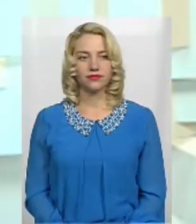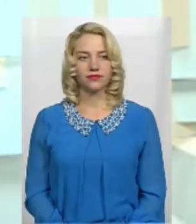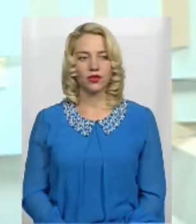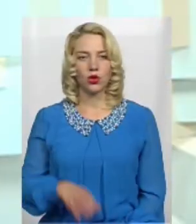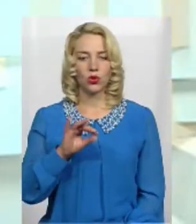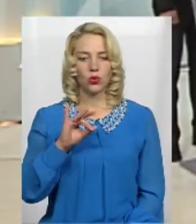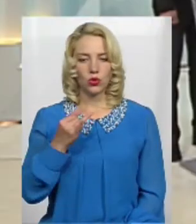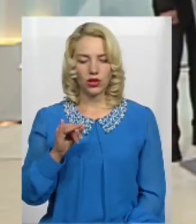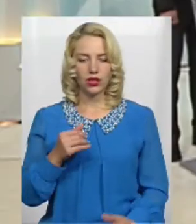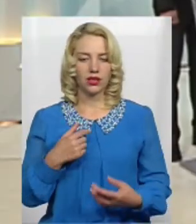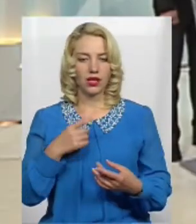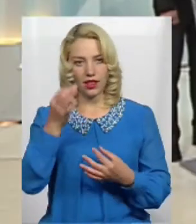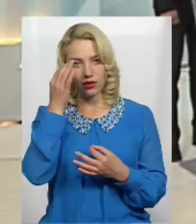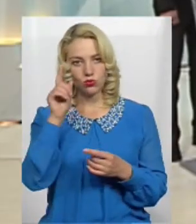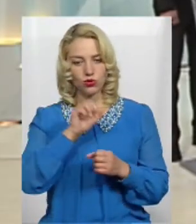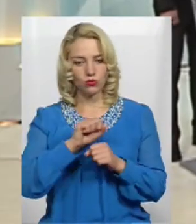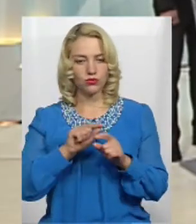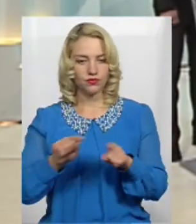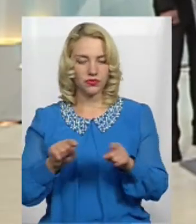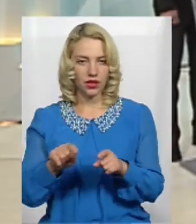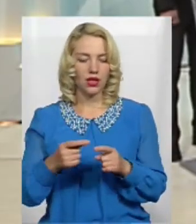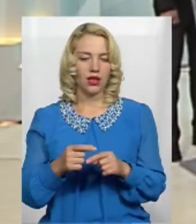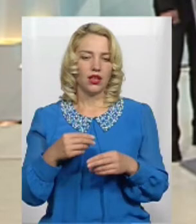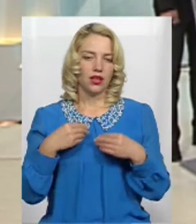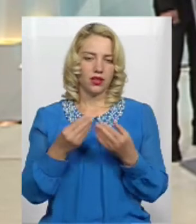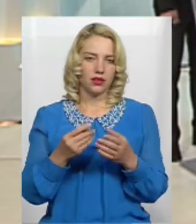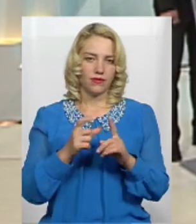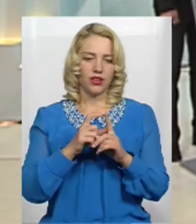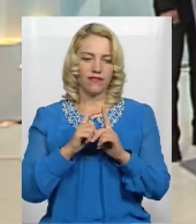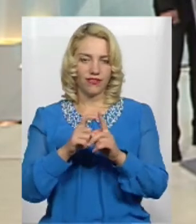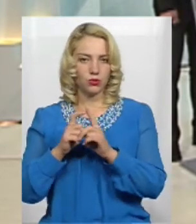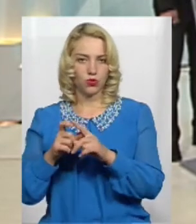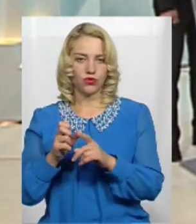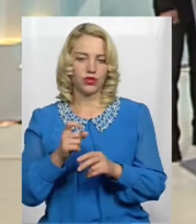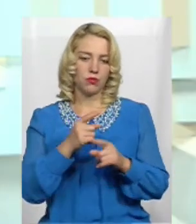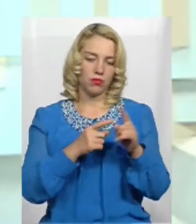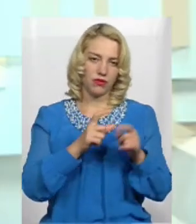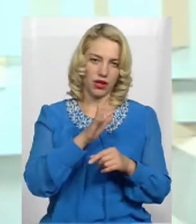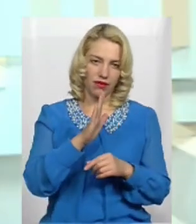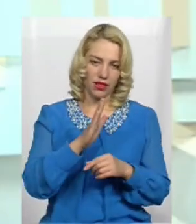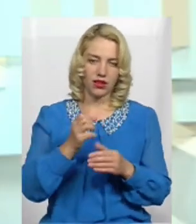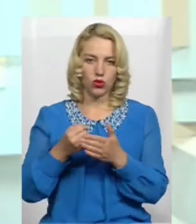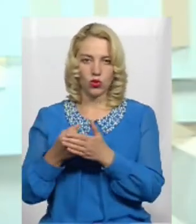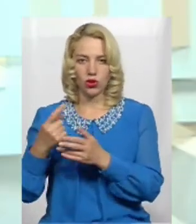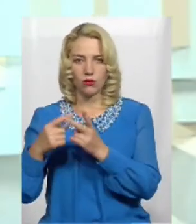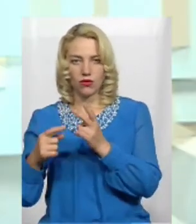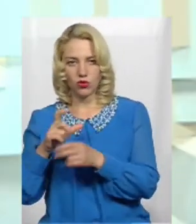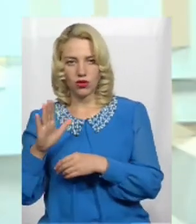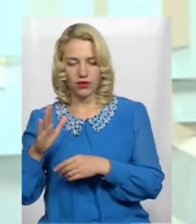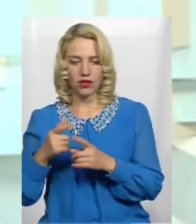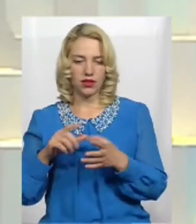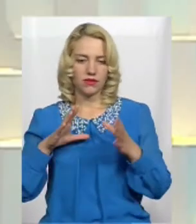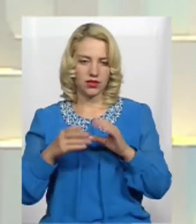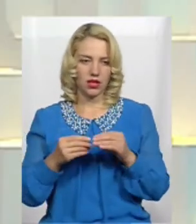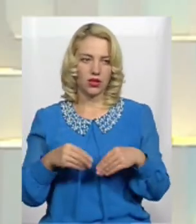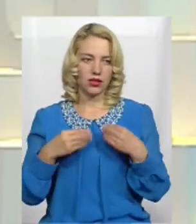Пане Юрію, не вдаємося до агітації. Від півхвилини до півтори у вас буде для відповіді на запитання. Загалом для нашого з вами спілкування